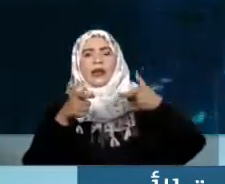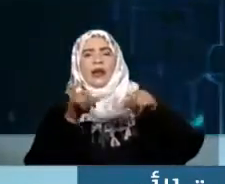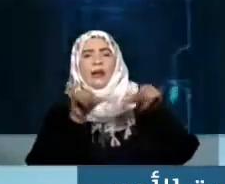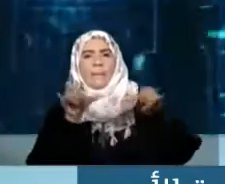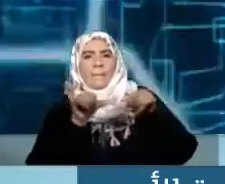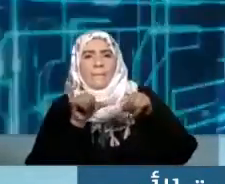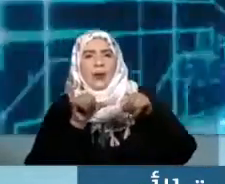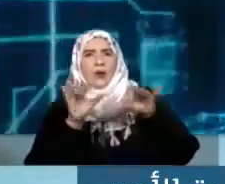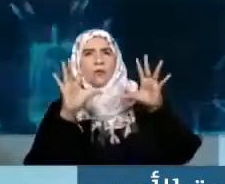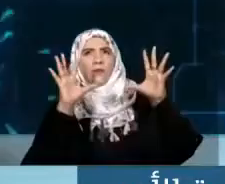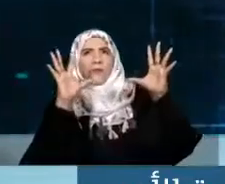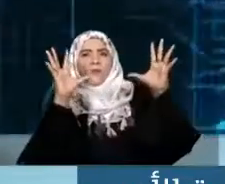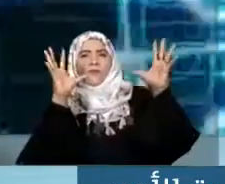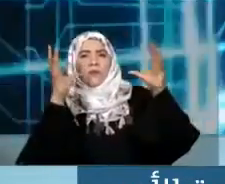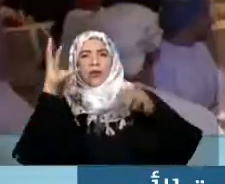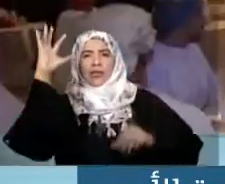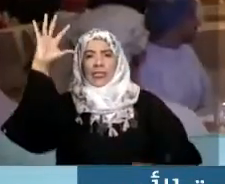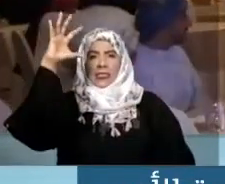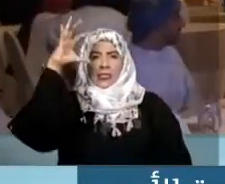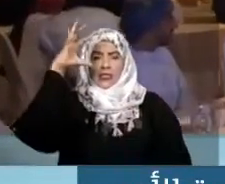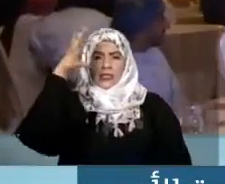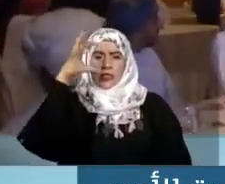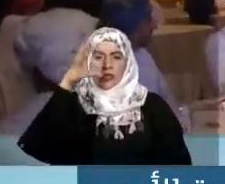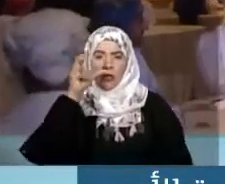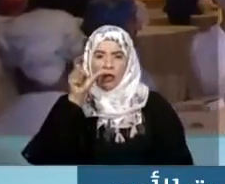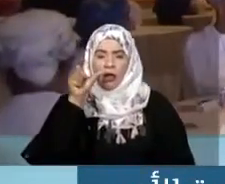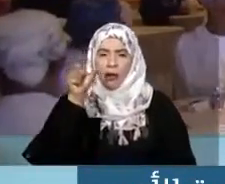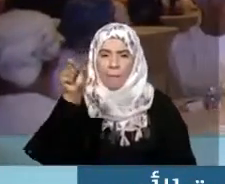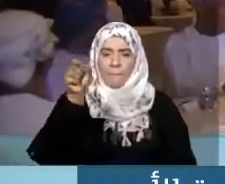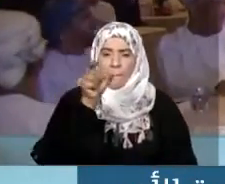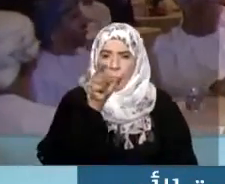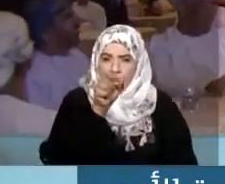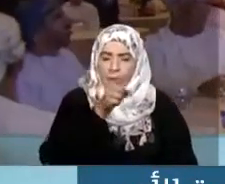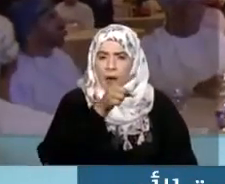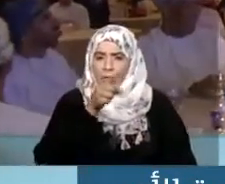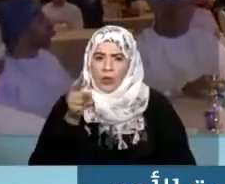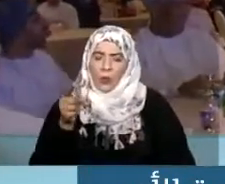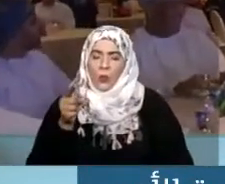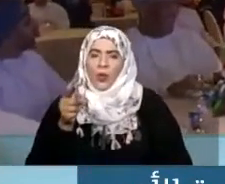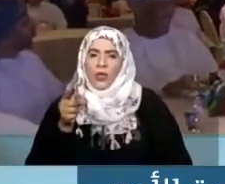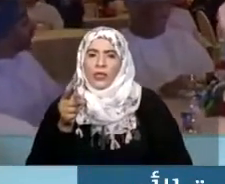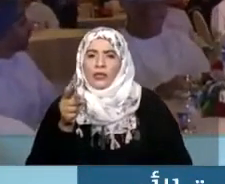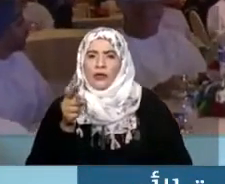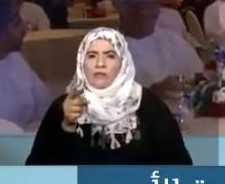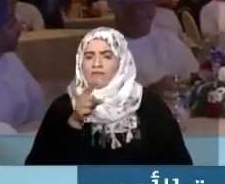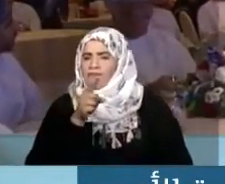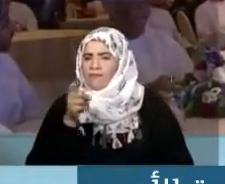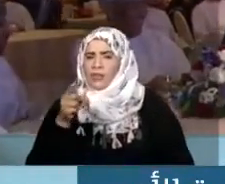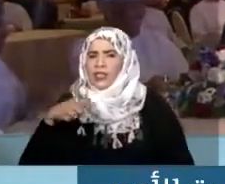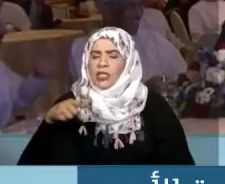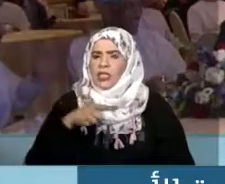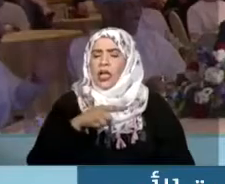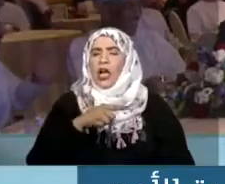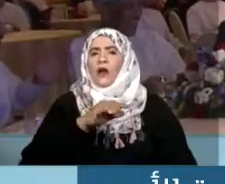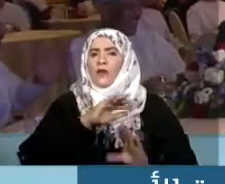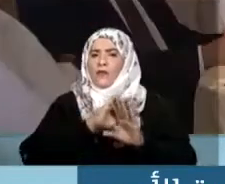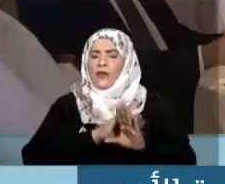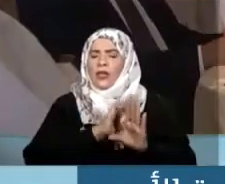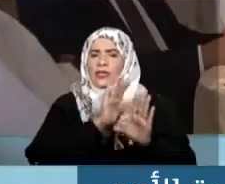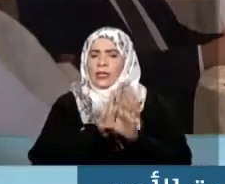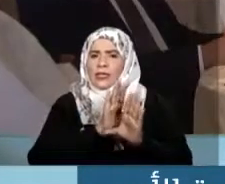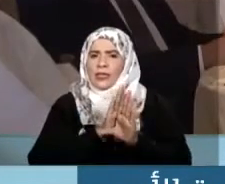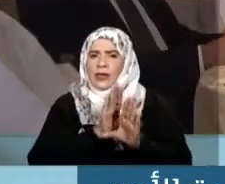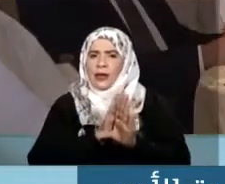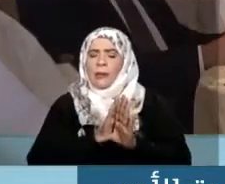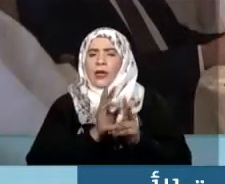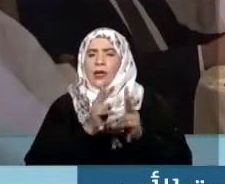لمؤسسات قائمة، بالتالي من الممكن تصميم شبكات لقطاعات حيوية كقطاع